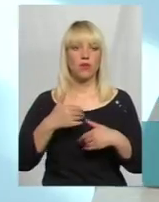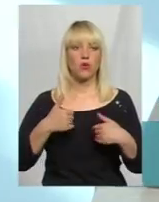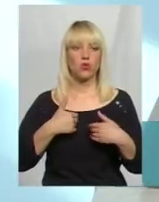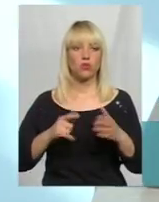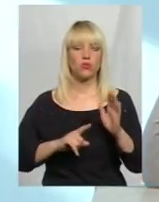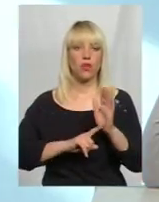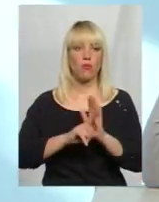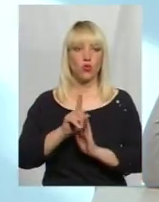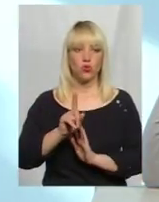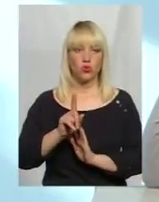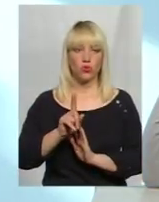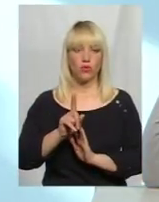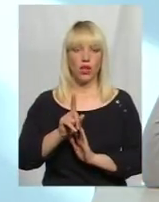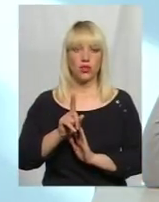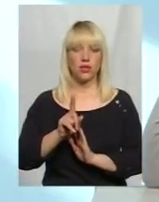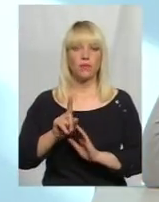започаткувати